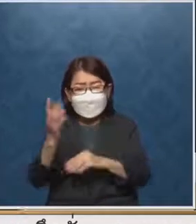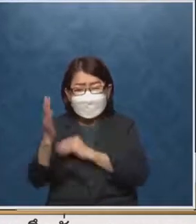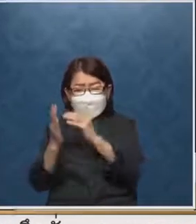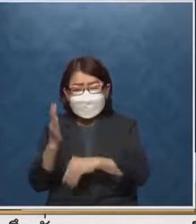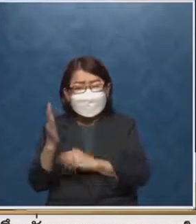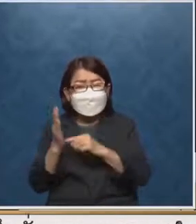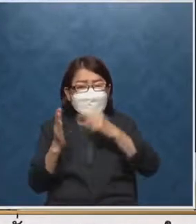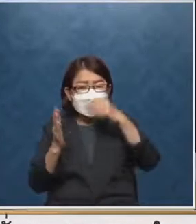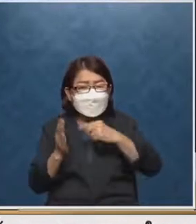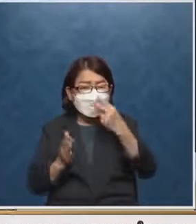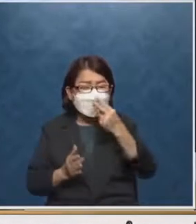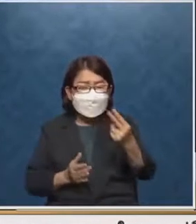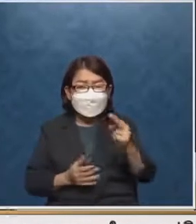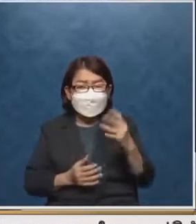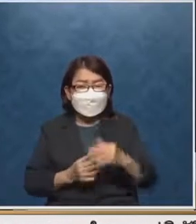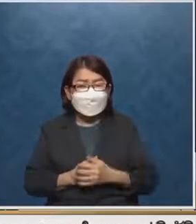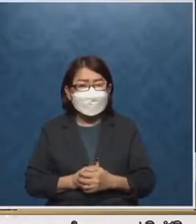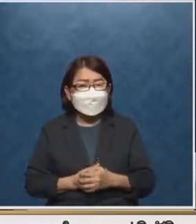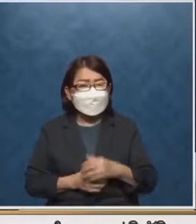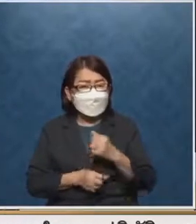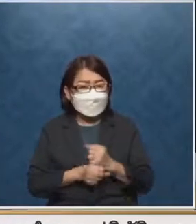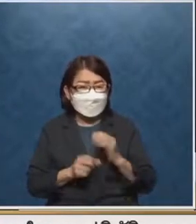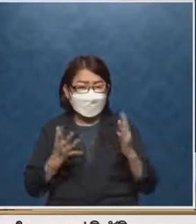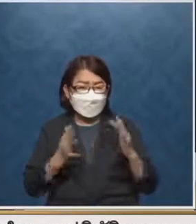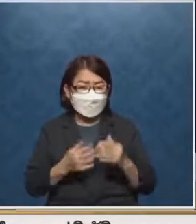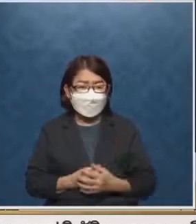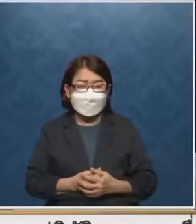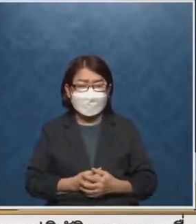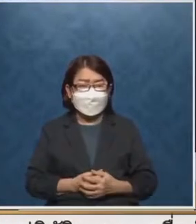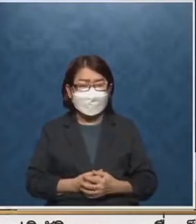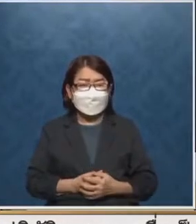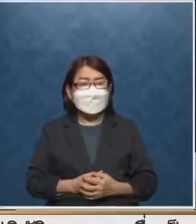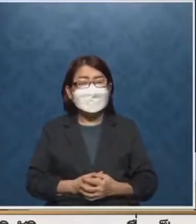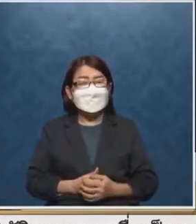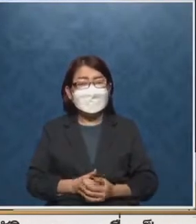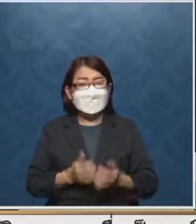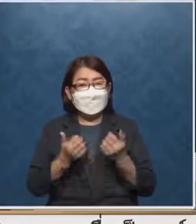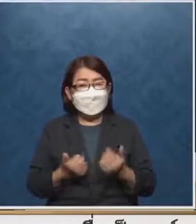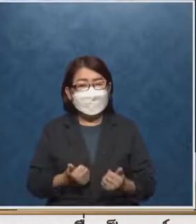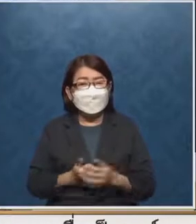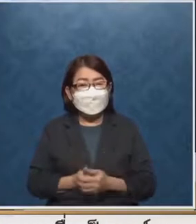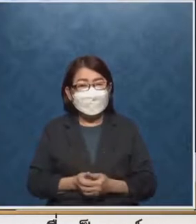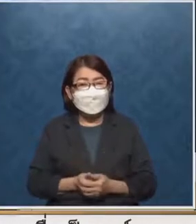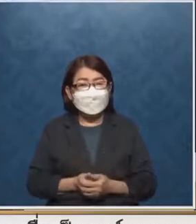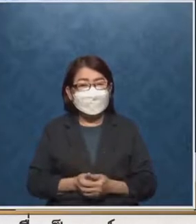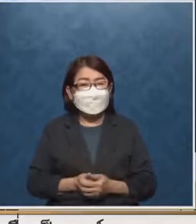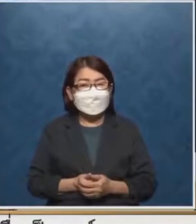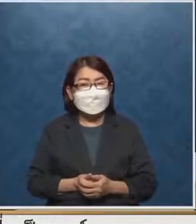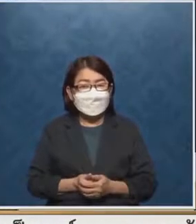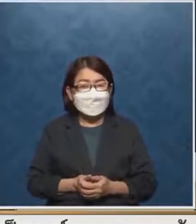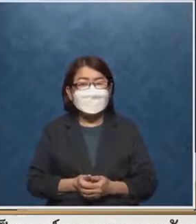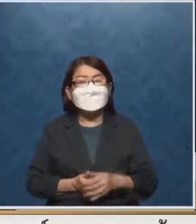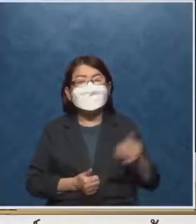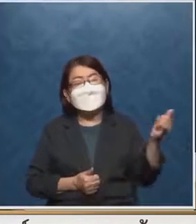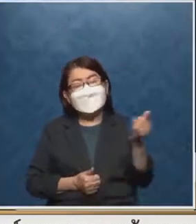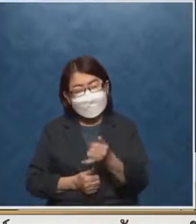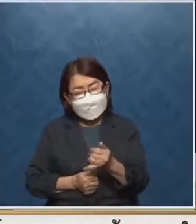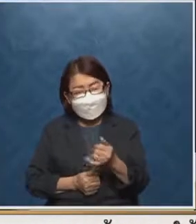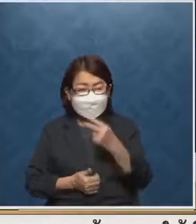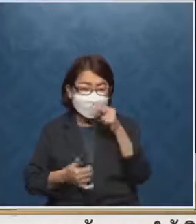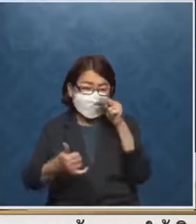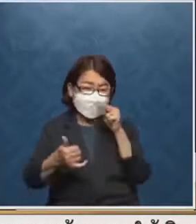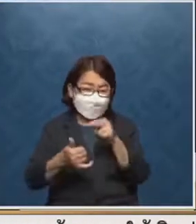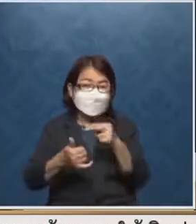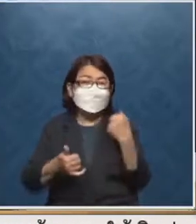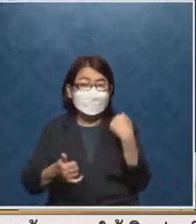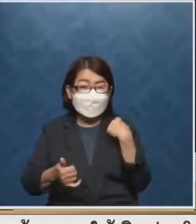ไม่ถึงจะอื่นหรอกท่านไม่ทำนะครับเพราะนั้นวันนี้ท่านกลับมาผมได้รู้แล้วว่ามีก